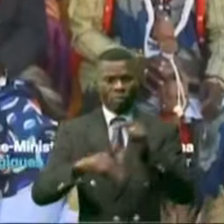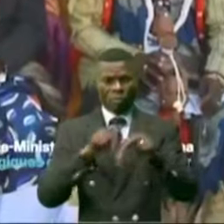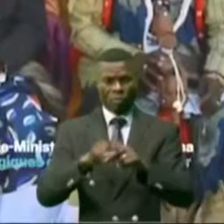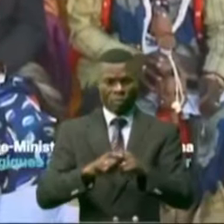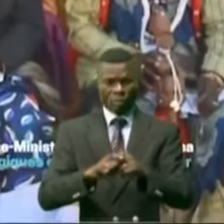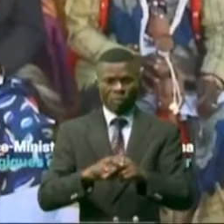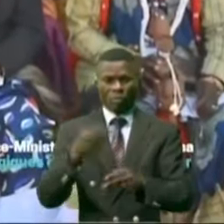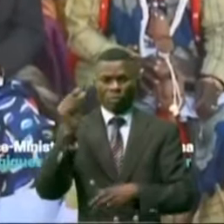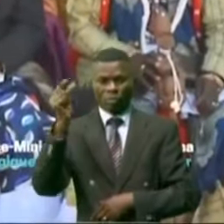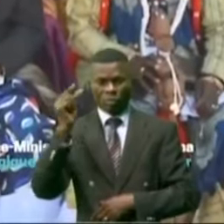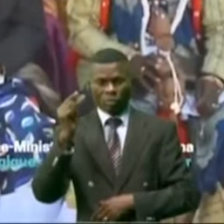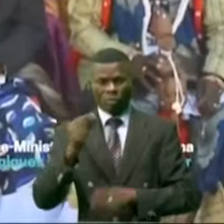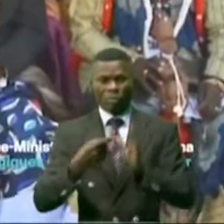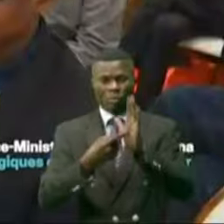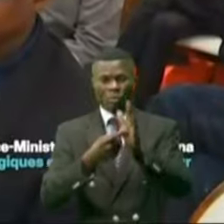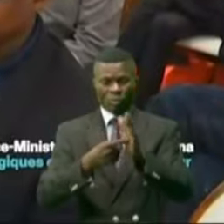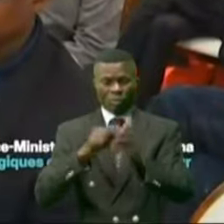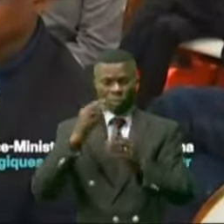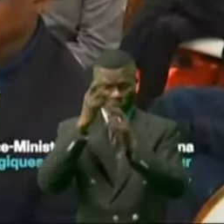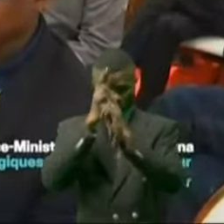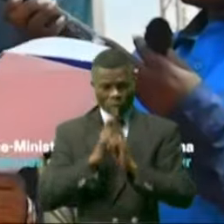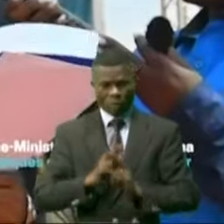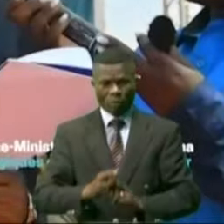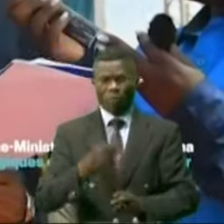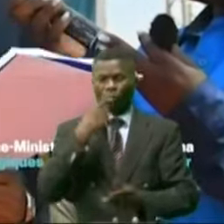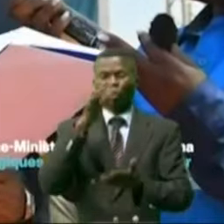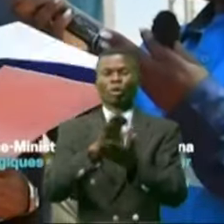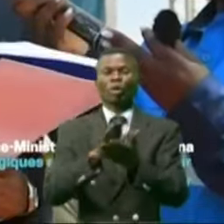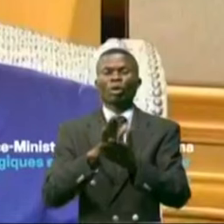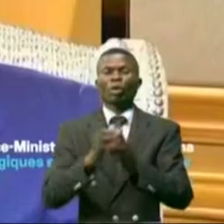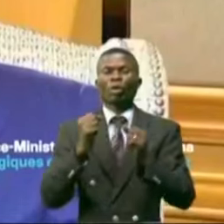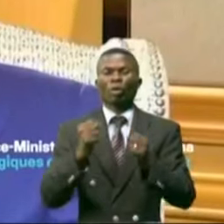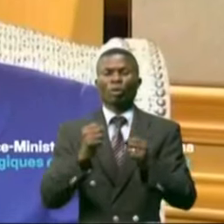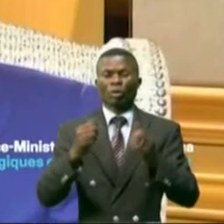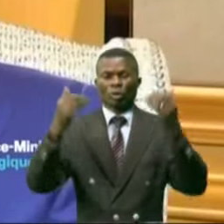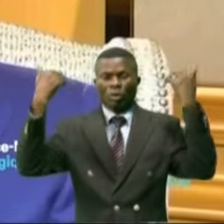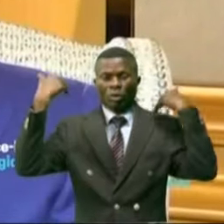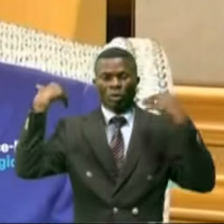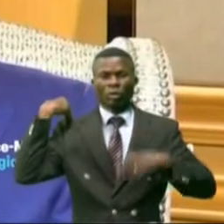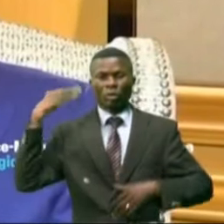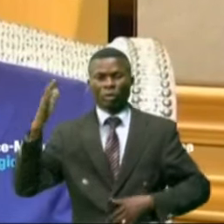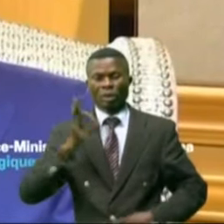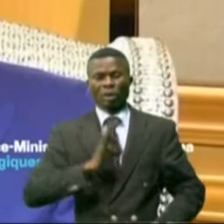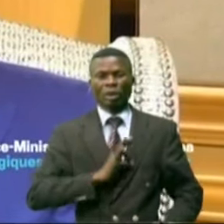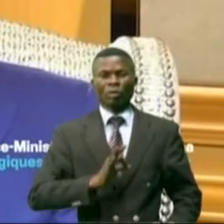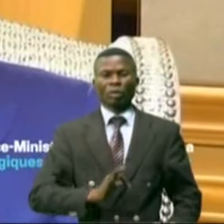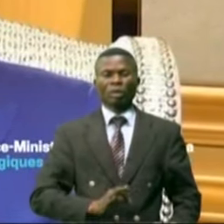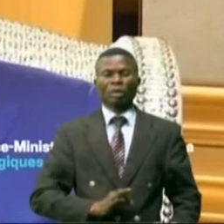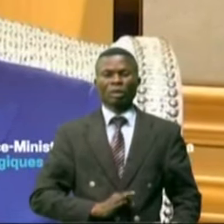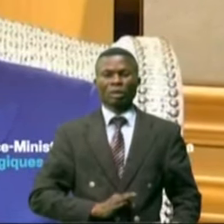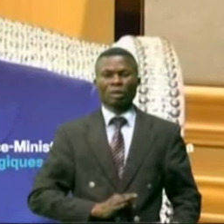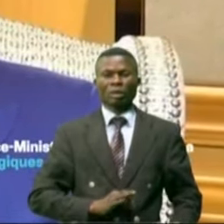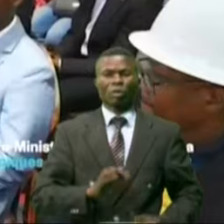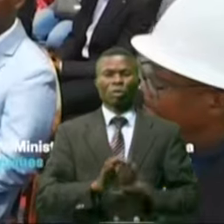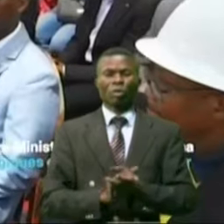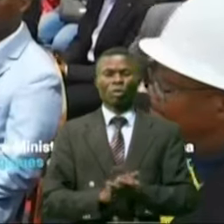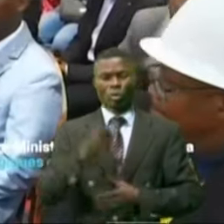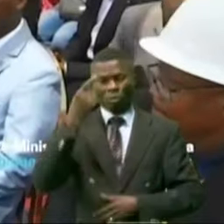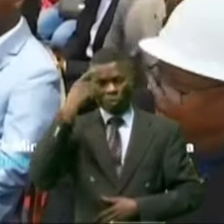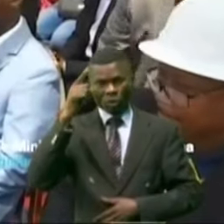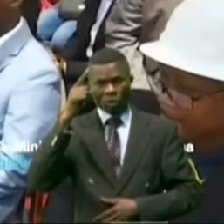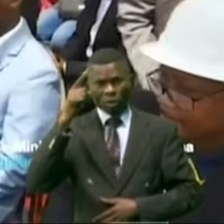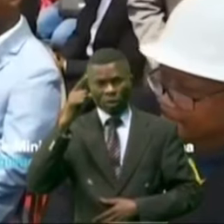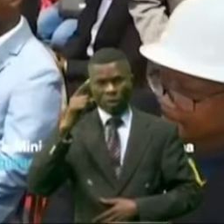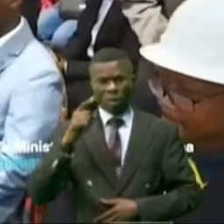Mines d'exprimer sa gratitude et de rendre un vibrant hommage au chef de l'État, Félix Antoine Tshisekedi Tshilombo, qui